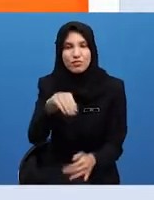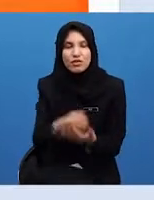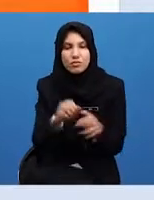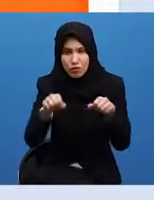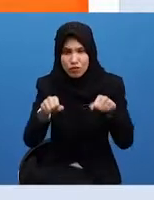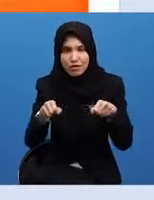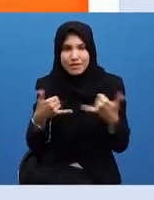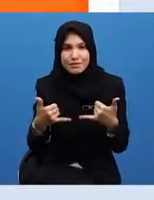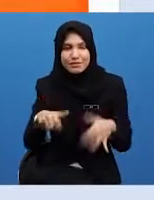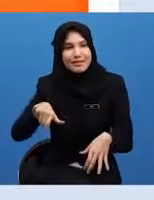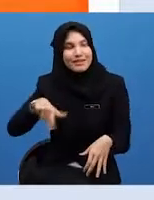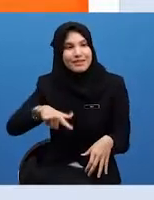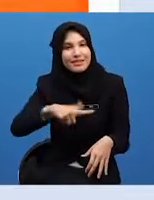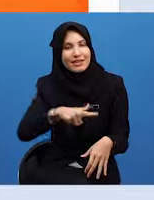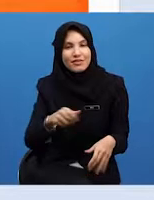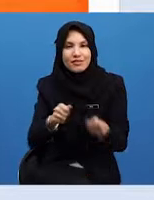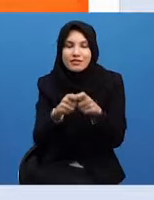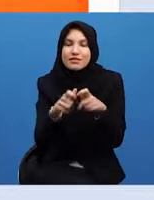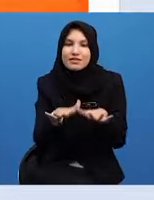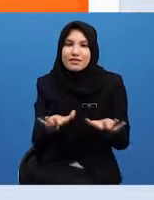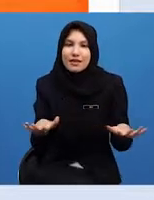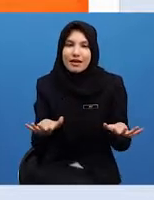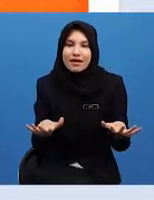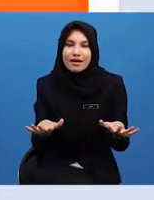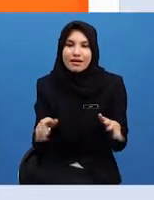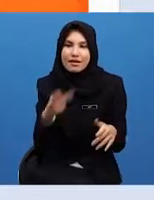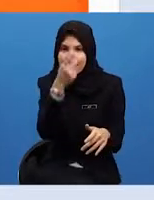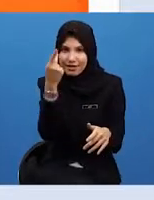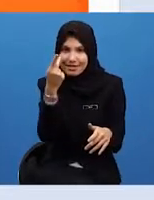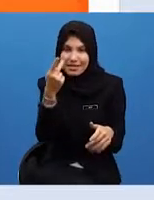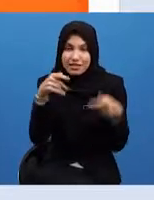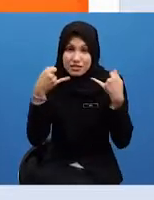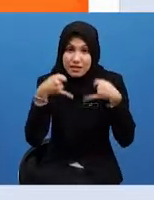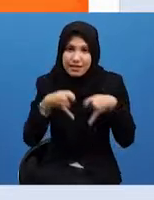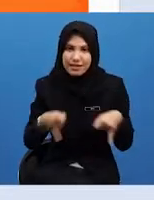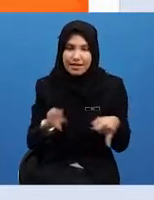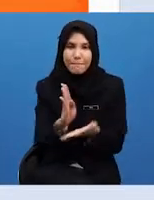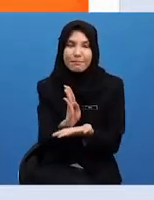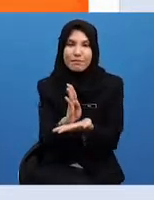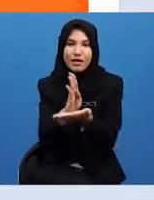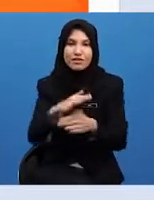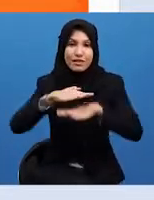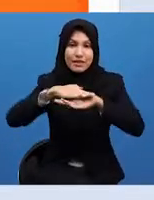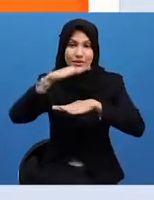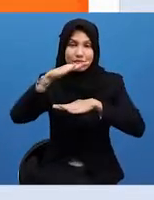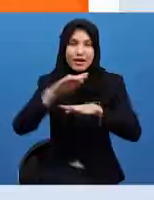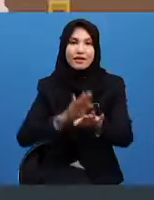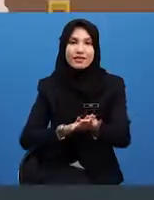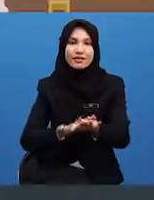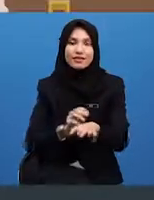laut dengan lebih tenang. Kerana jaket ini akan membantu kamu timbul di permukaan atas